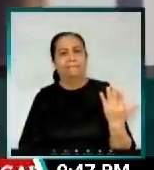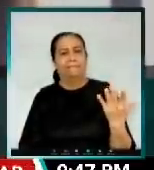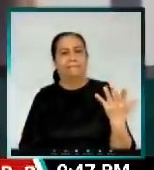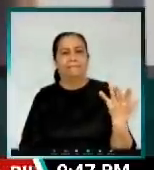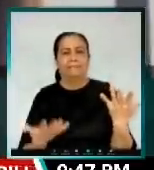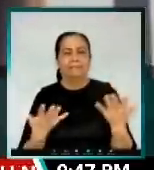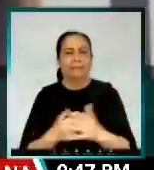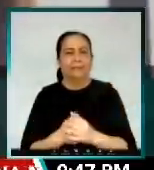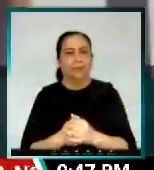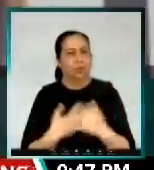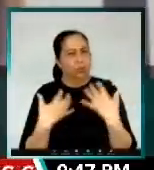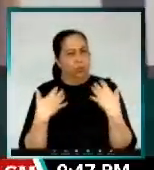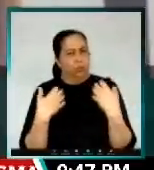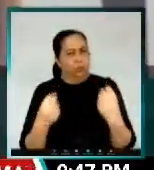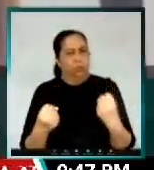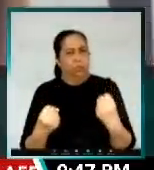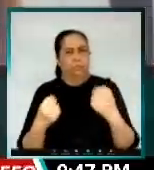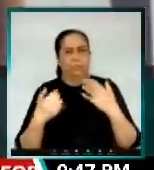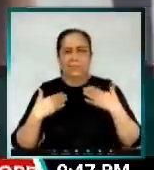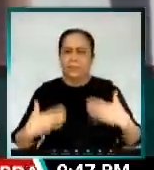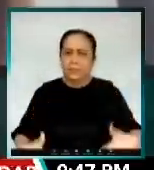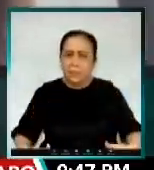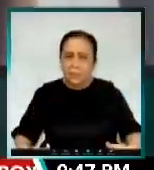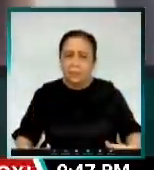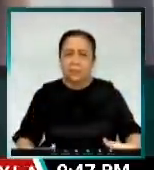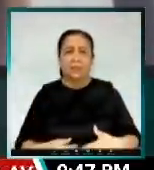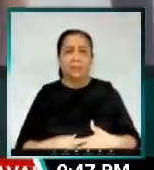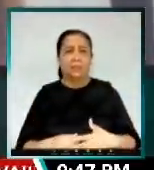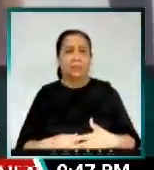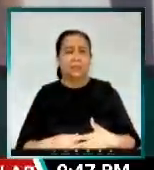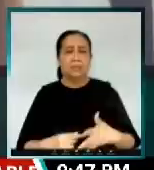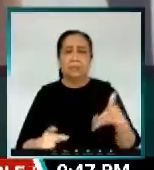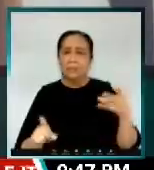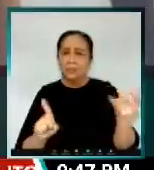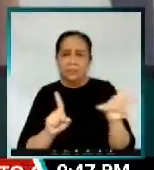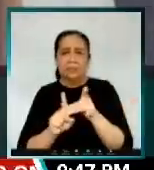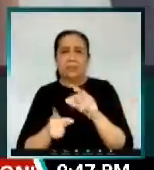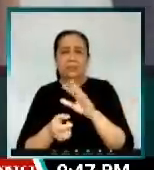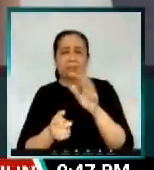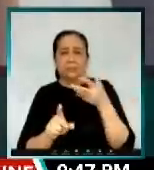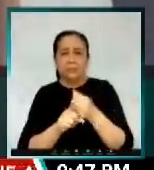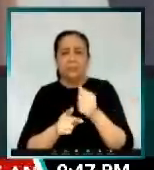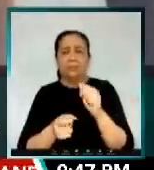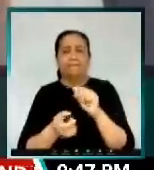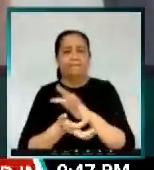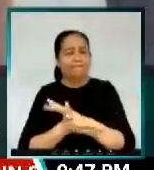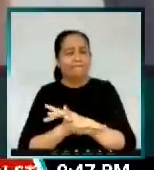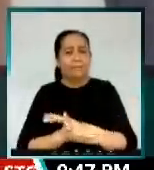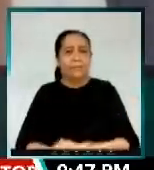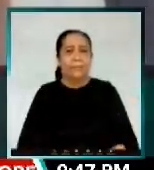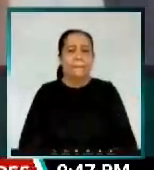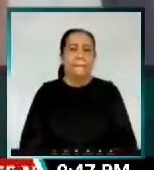malakas na katawan tatamaan ng COVID. Kaya